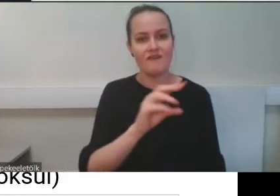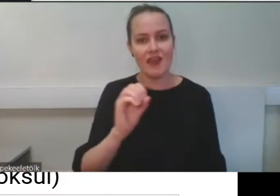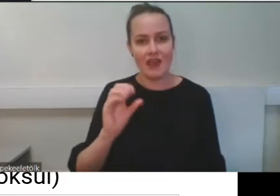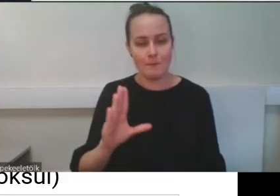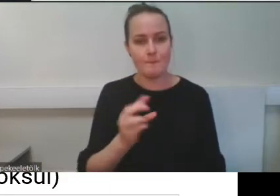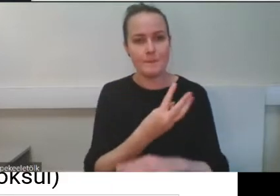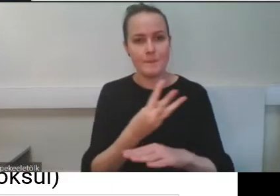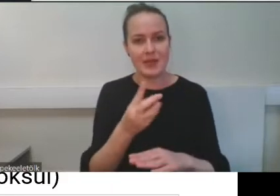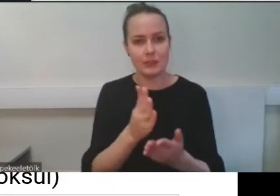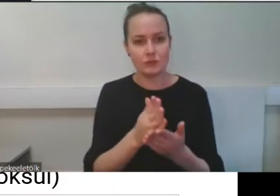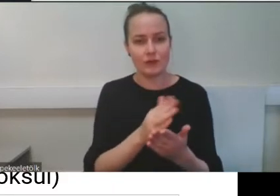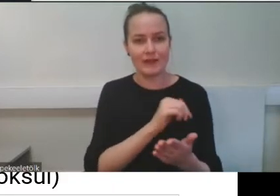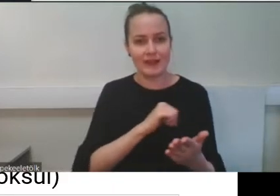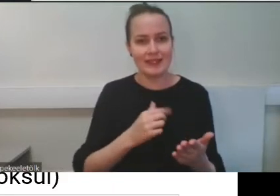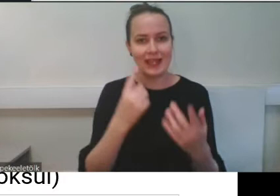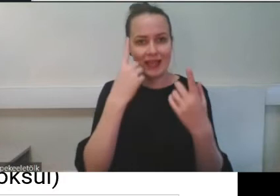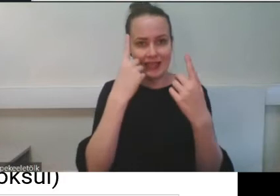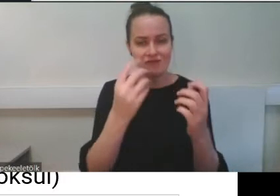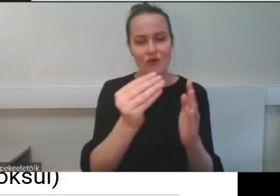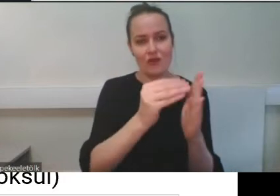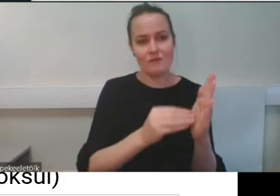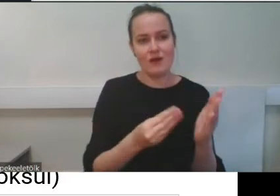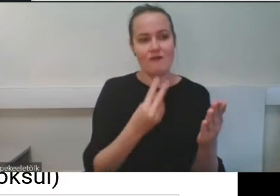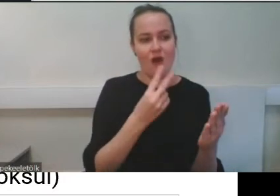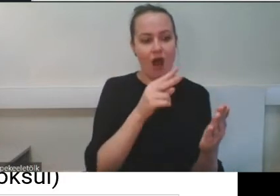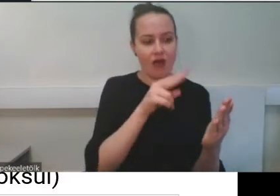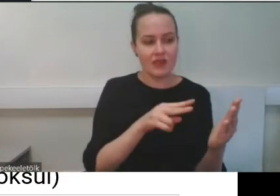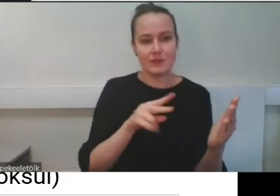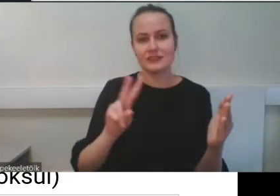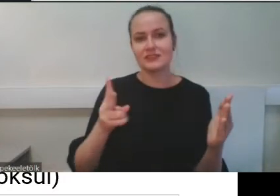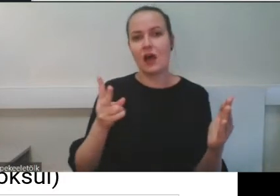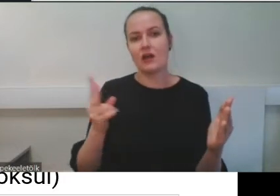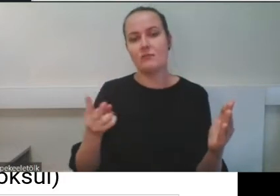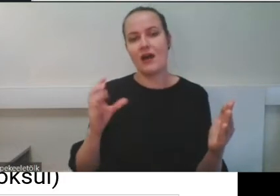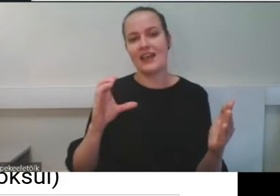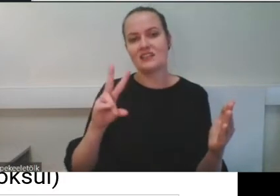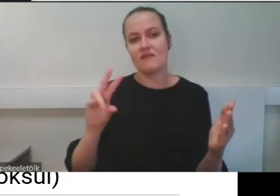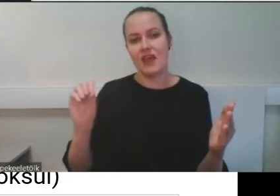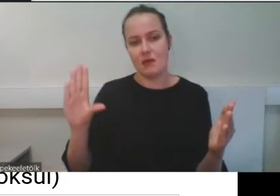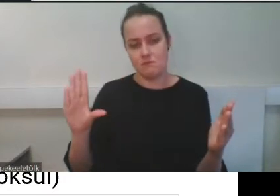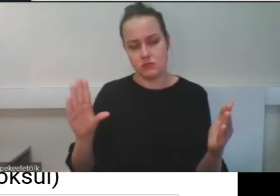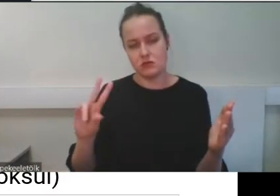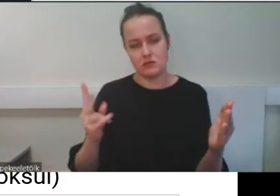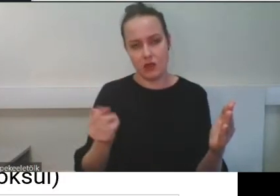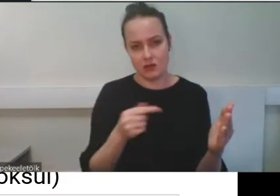kaetus täielik, et meil on siin 5 omavalitsust, kes üldse ei osuta tugiisiku teenust.